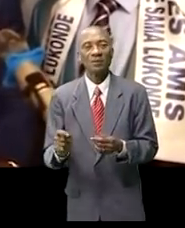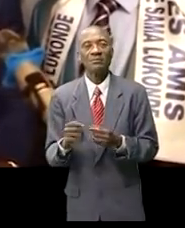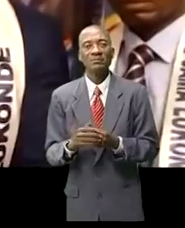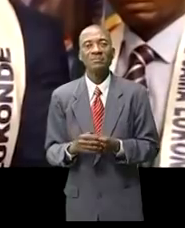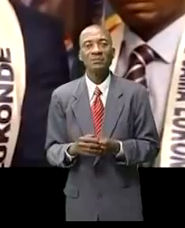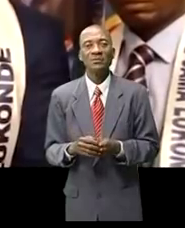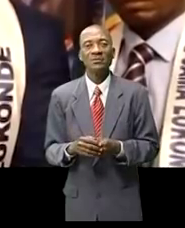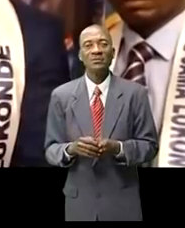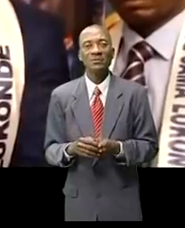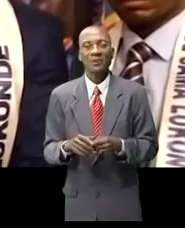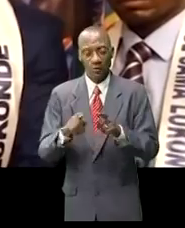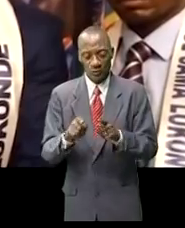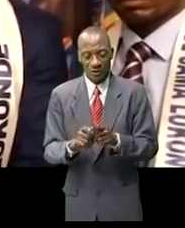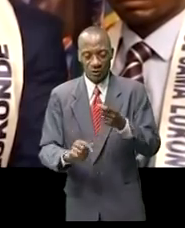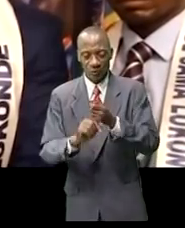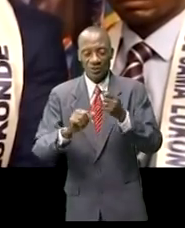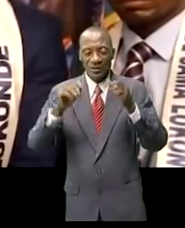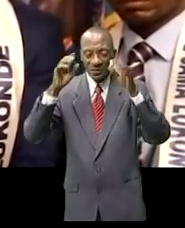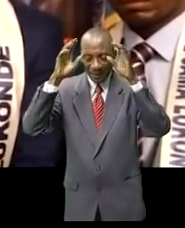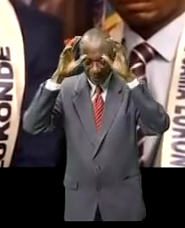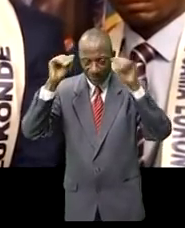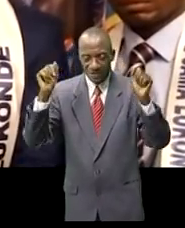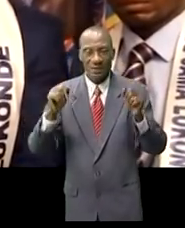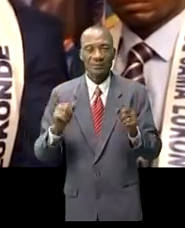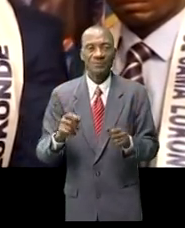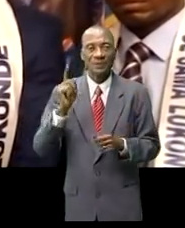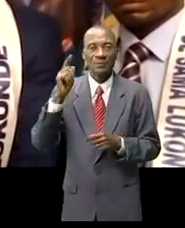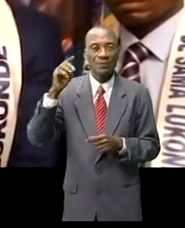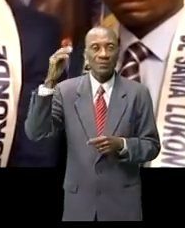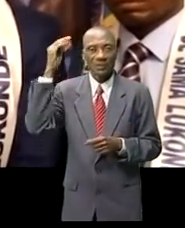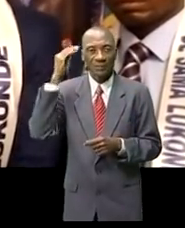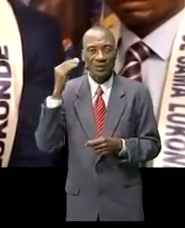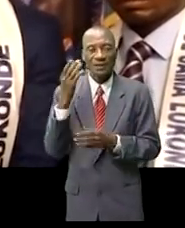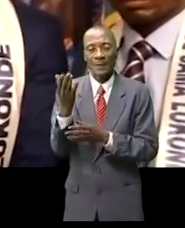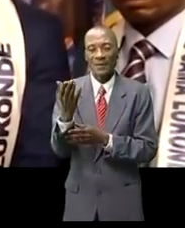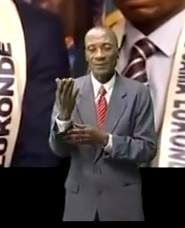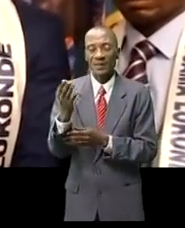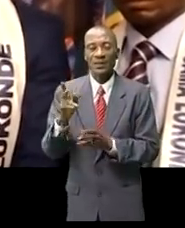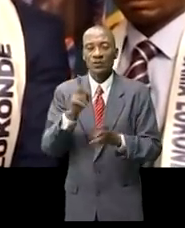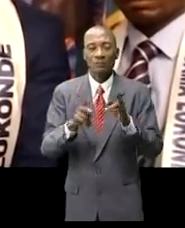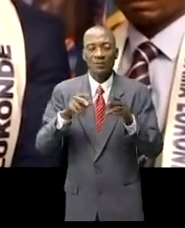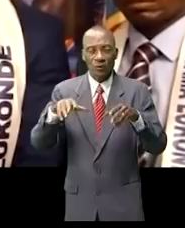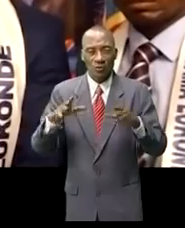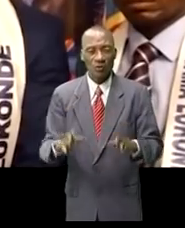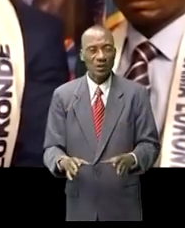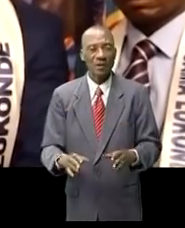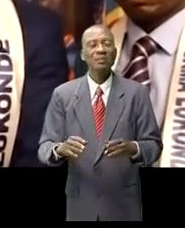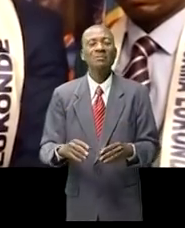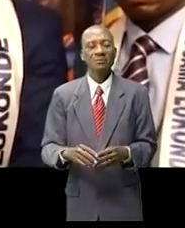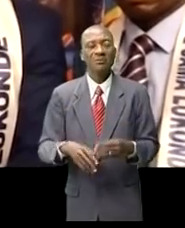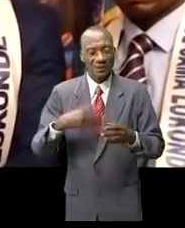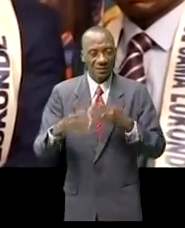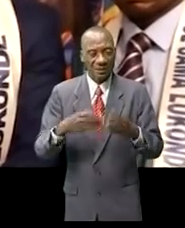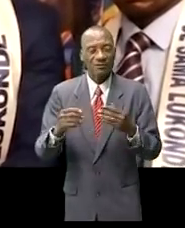l'État. Jean-Michel Sama a promis au peuple congolais de rendre cet État un État prospère. Donc, nous comptons avec